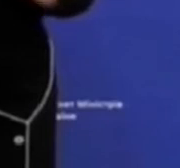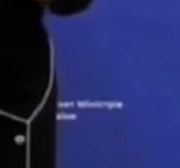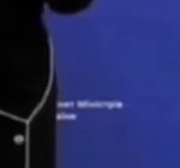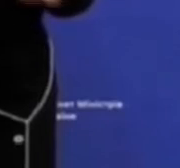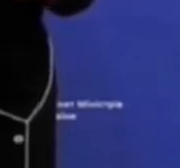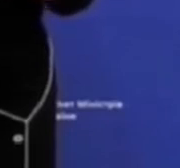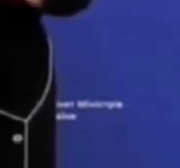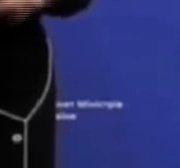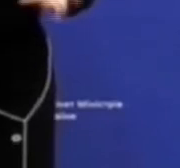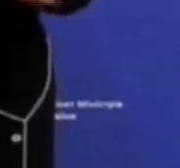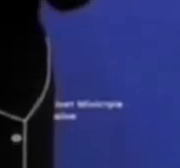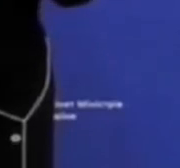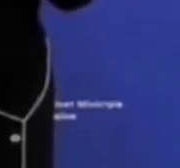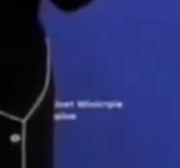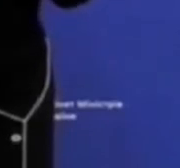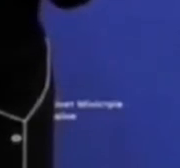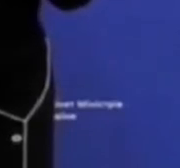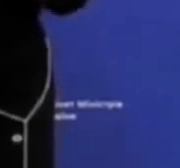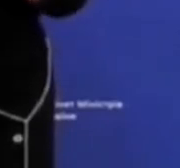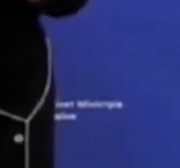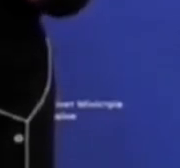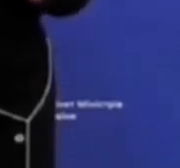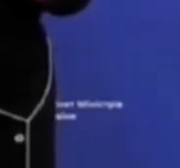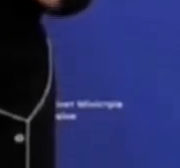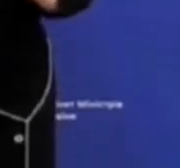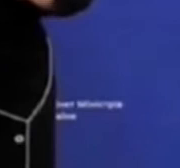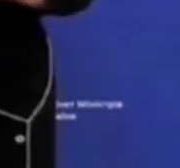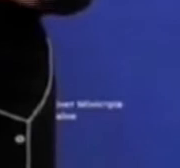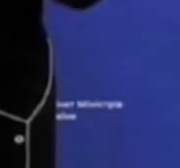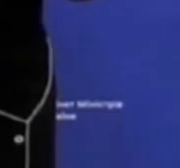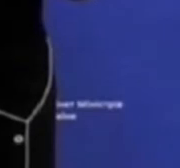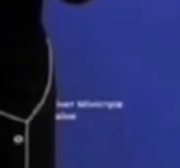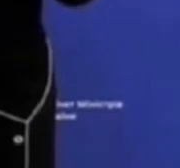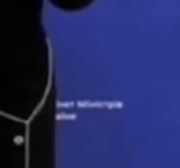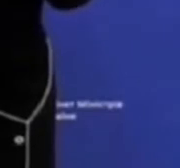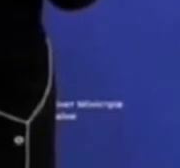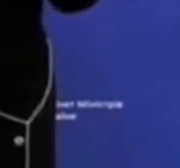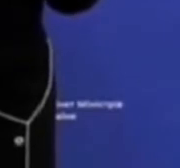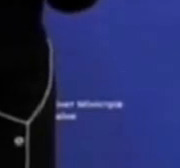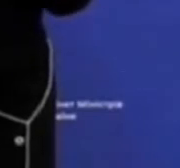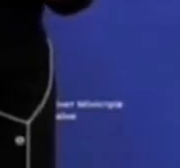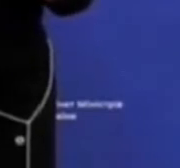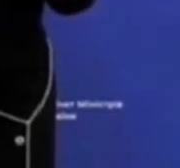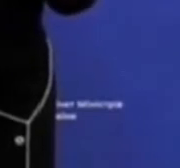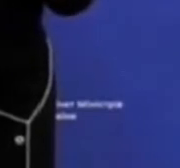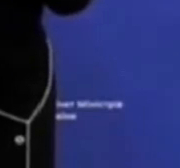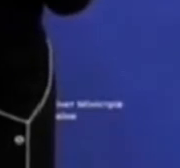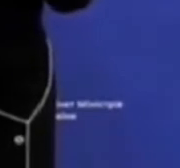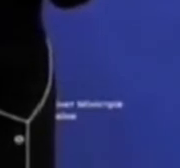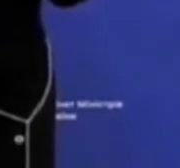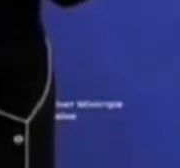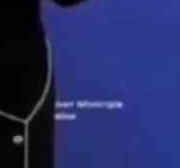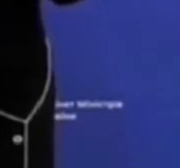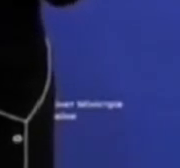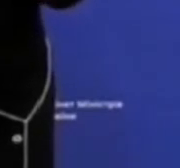дітей. Тому це можливо говорити тільки на останньому етапі виходу з карантину. Те, що стосується